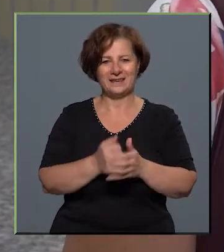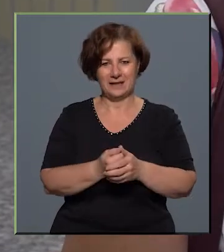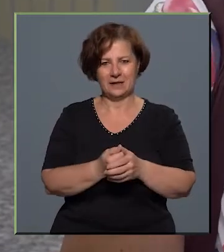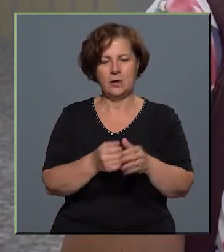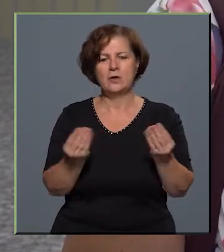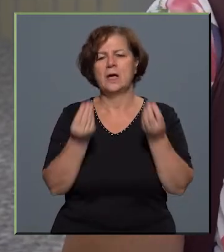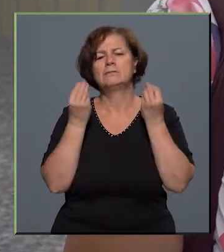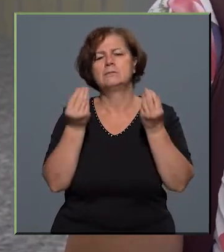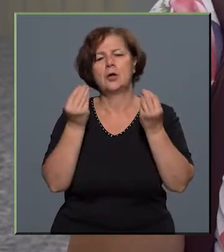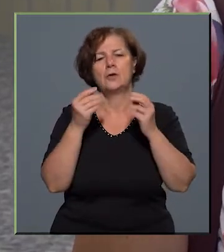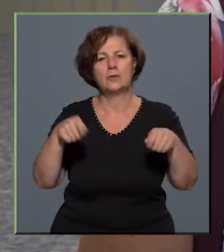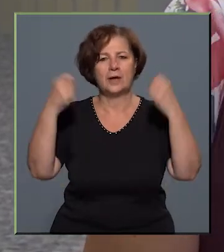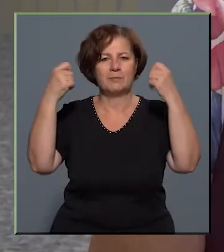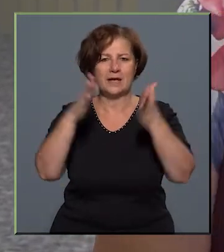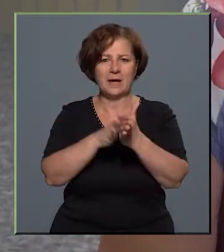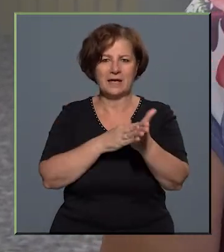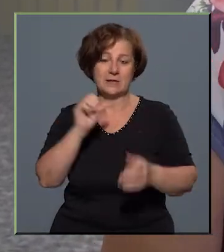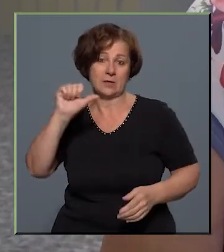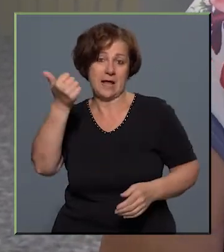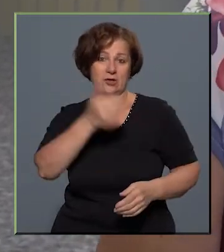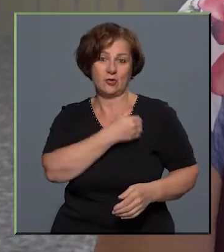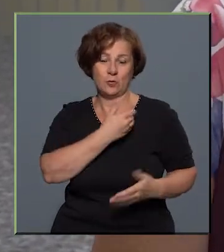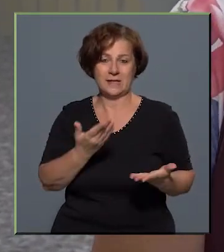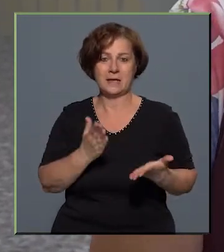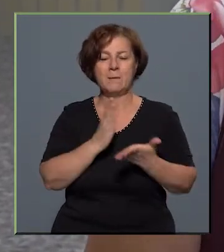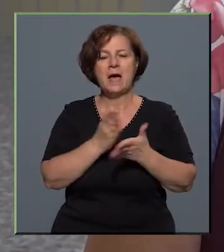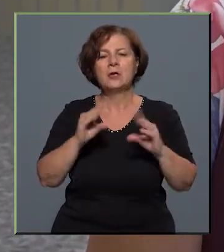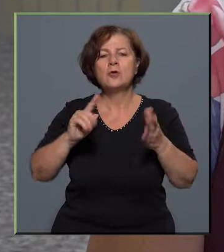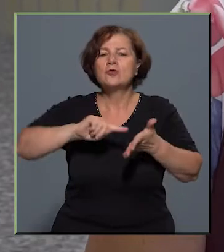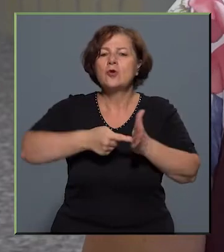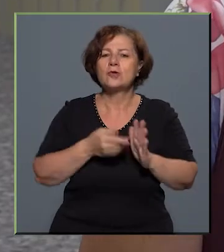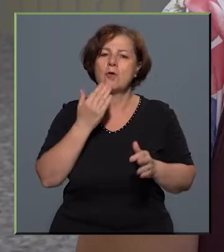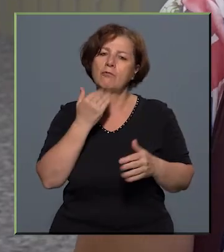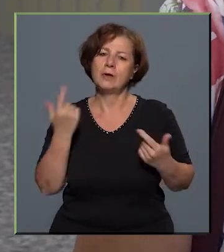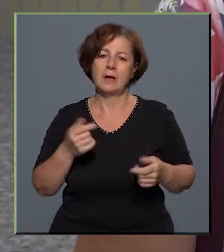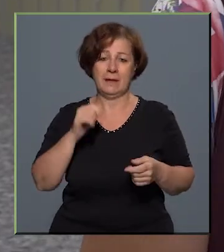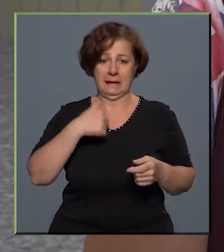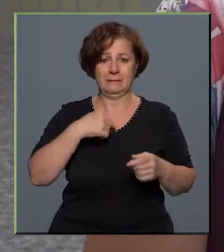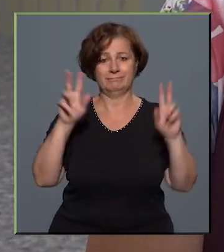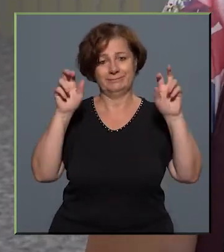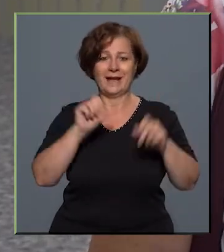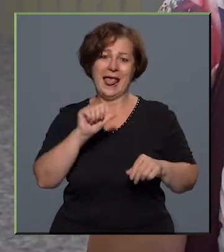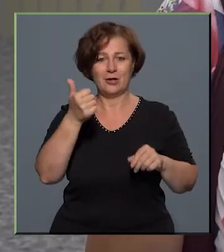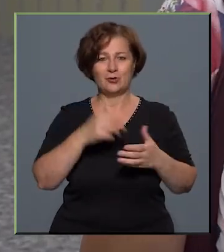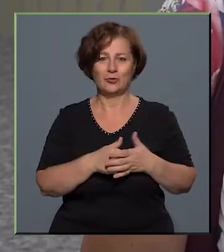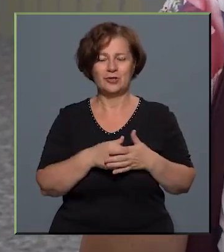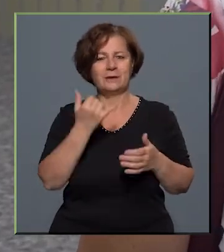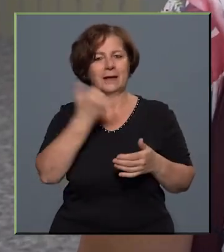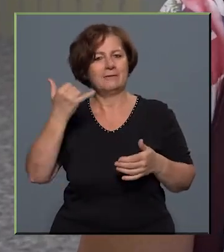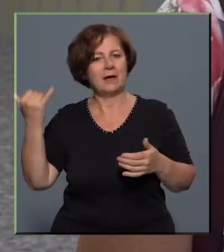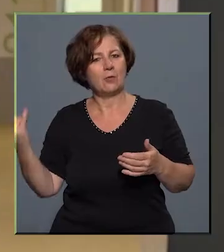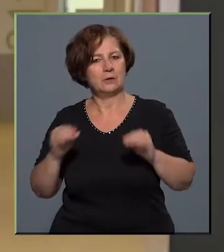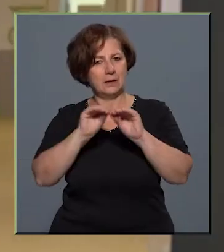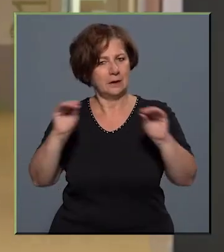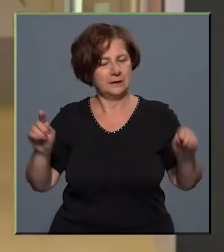gyönyörű épületbe kezdhetjük az első osztályt. Már nagyon sokszor voltam elsős, évek óta tanítok,